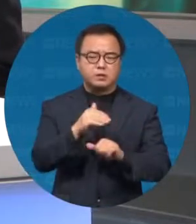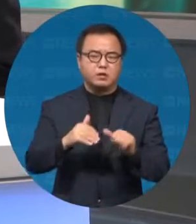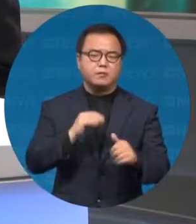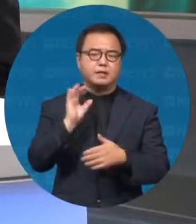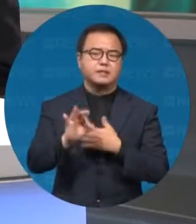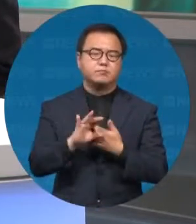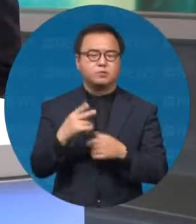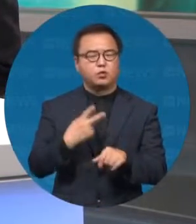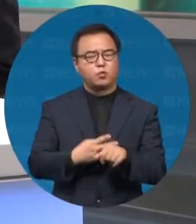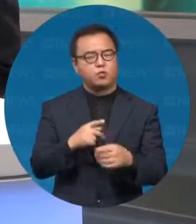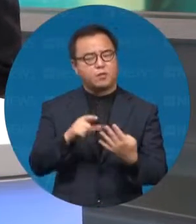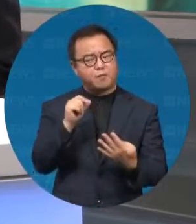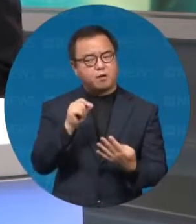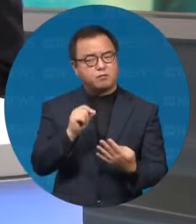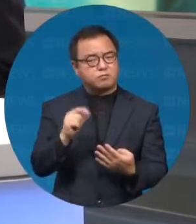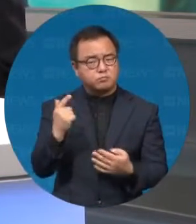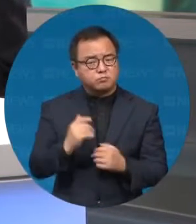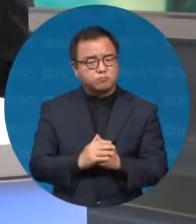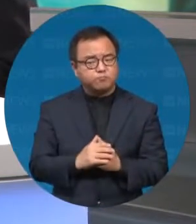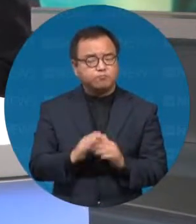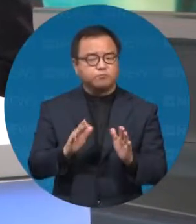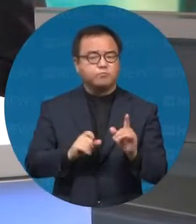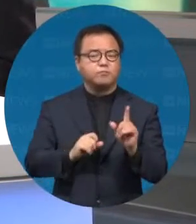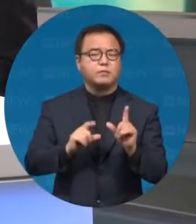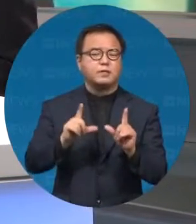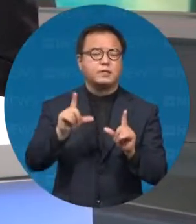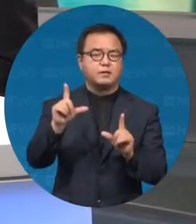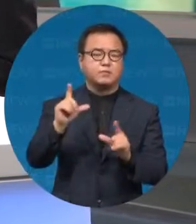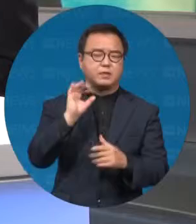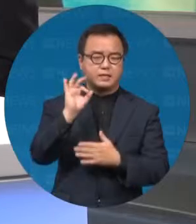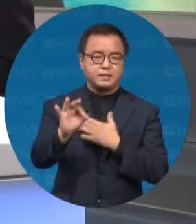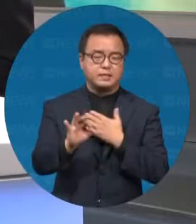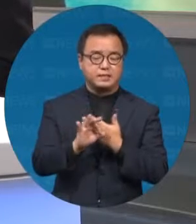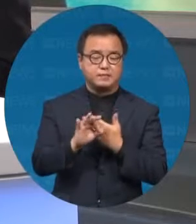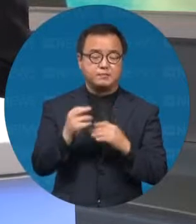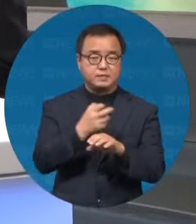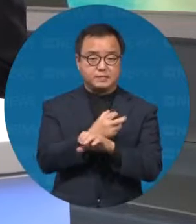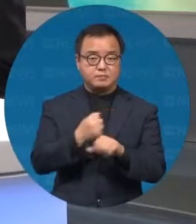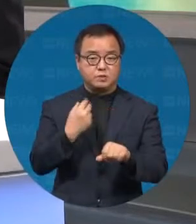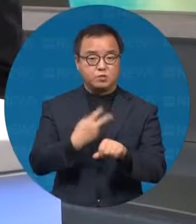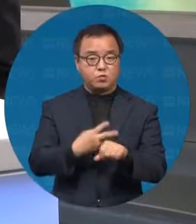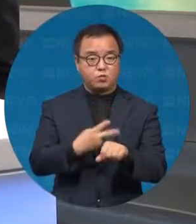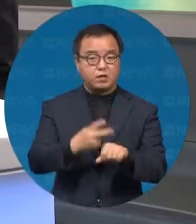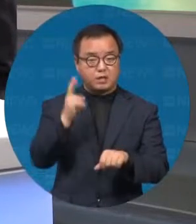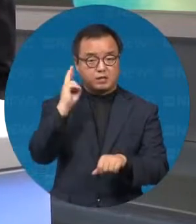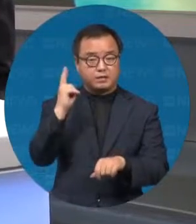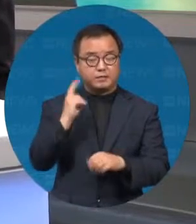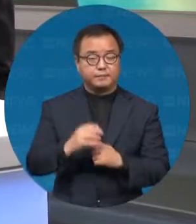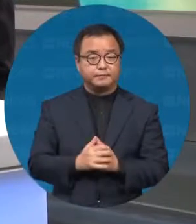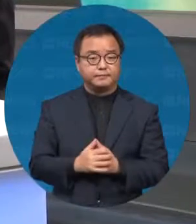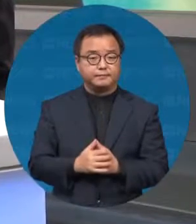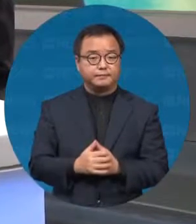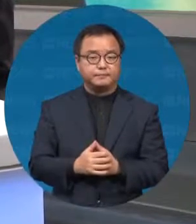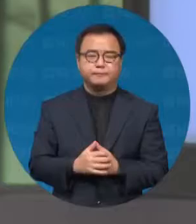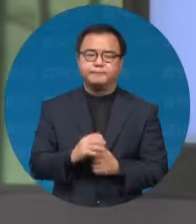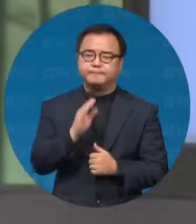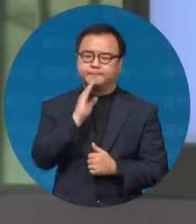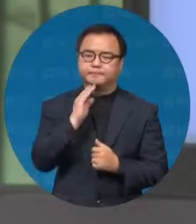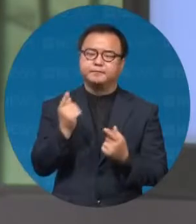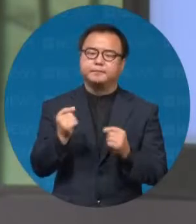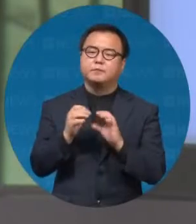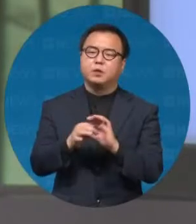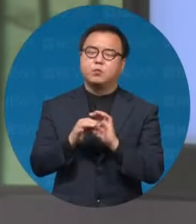가능성이 높지 않겠습니까 그러다 보면 대부분 문제 기간제 교사가 채용될 꼭 같이 보이는데요 네 맞습니다 관련해서 의